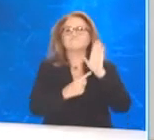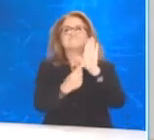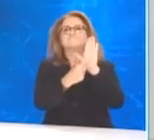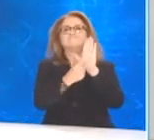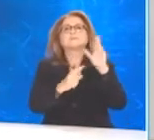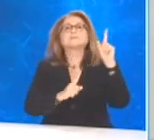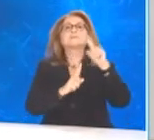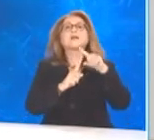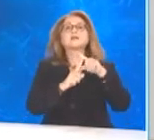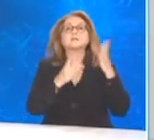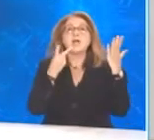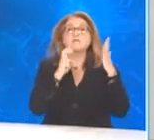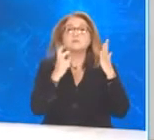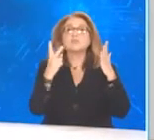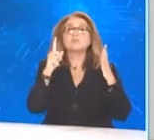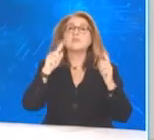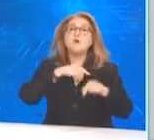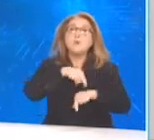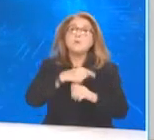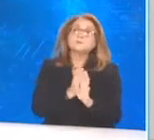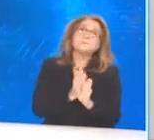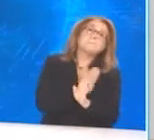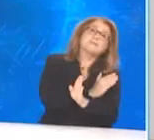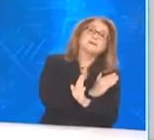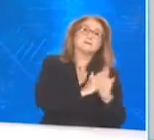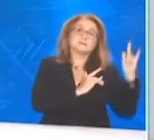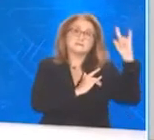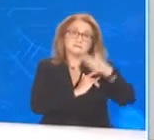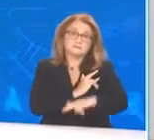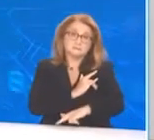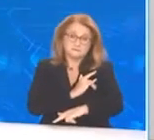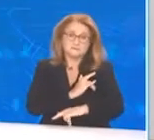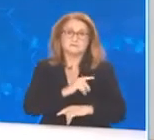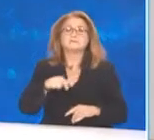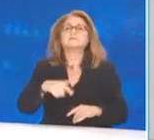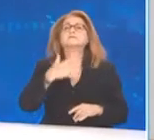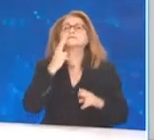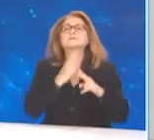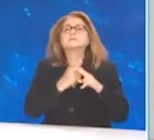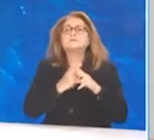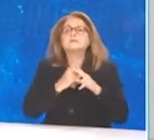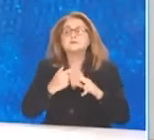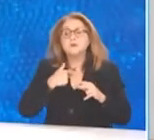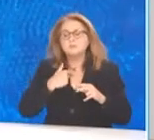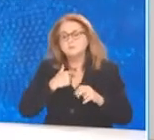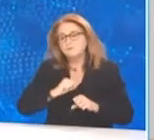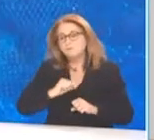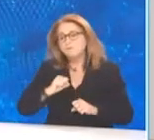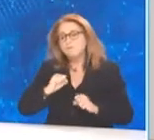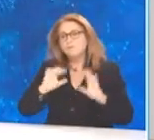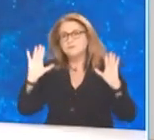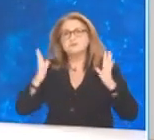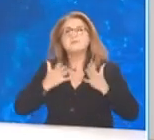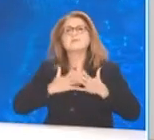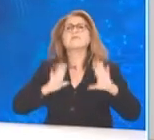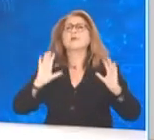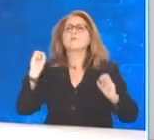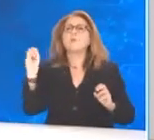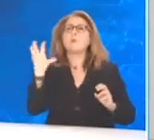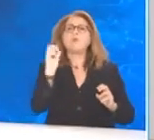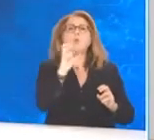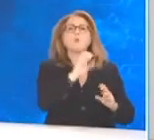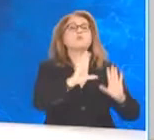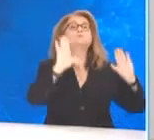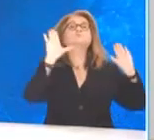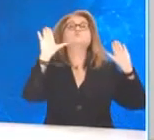αυτή. Γιατί όπως έχουμε πει πολλές φορές, σε θέματα δημόσιας υγείας δεν χωράνε εκπτώσεις. Γι' αυτό και λαμβάνουμε κάθε πρόσφορο μέτρο